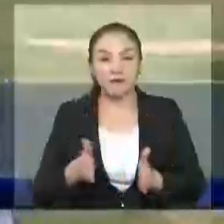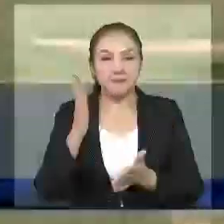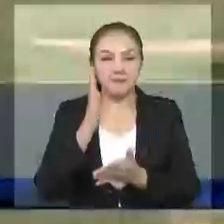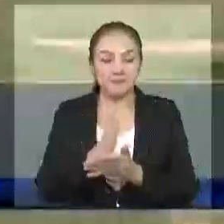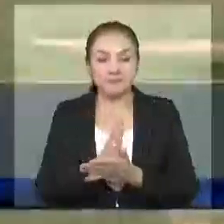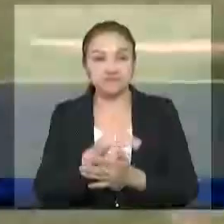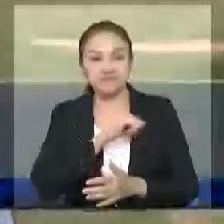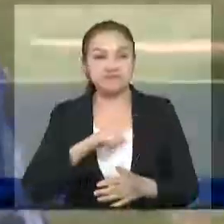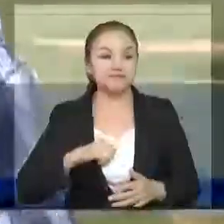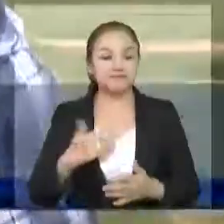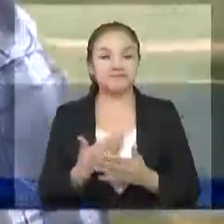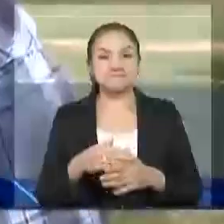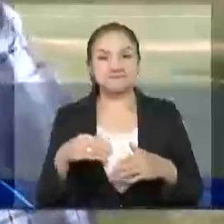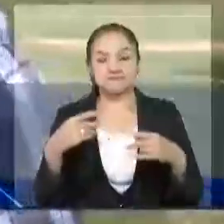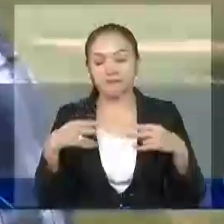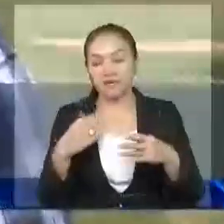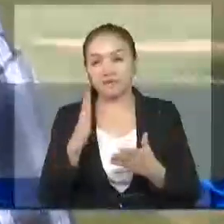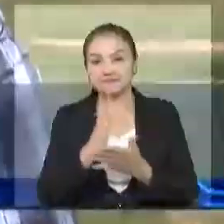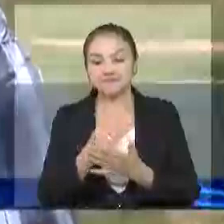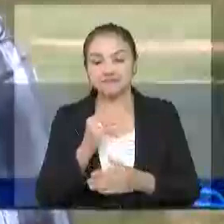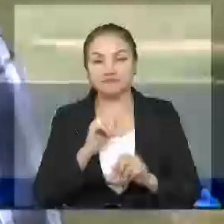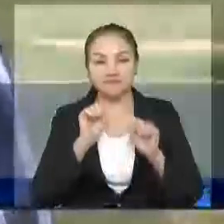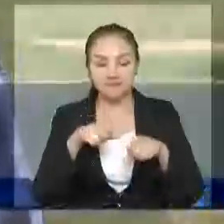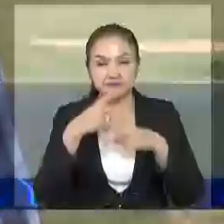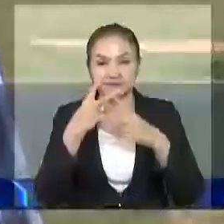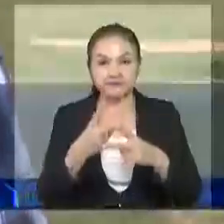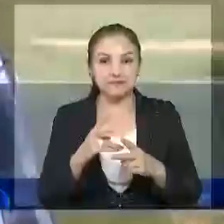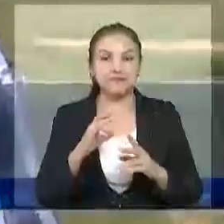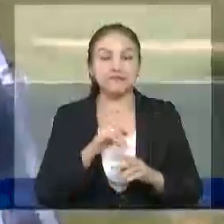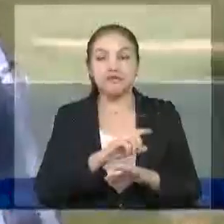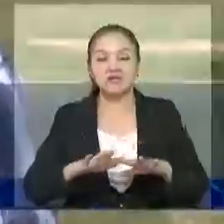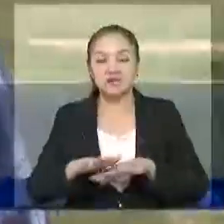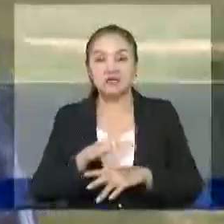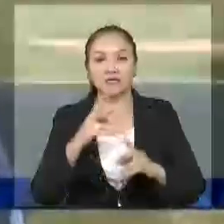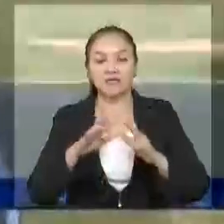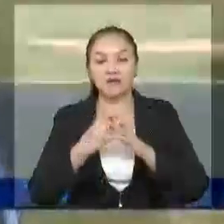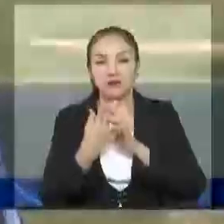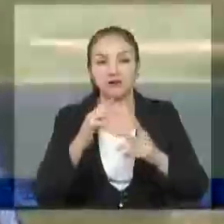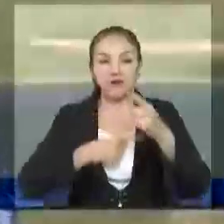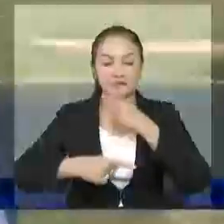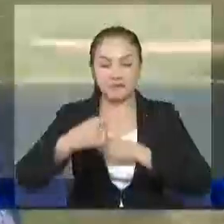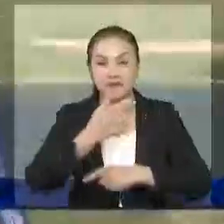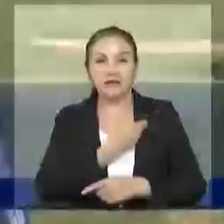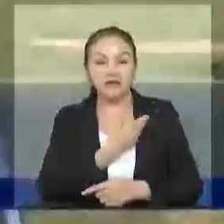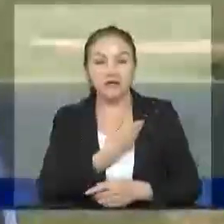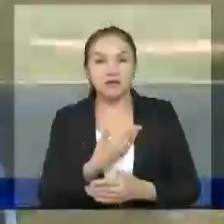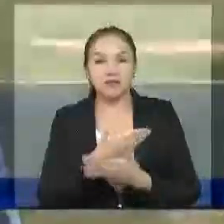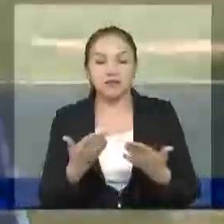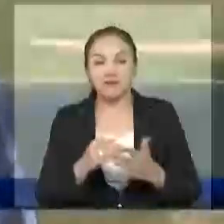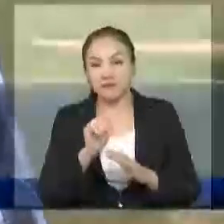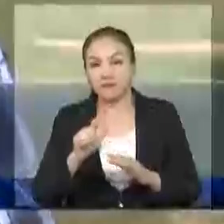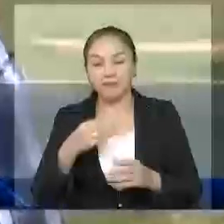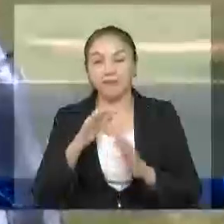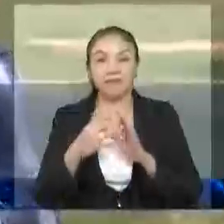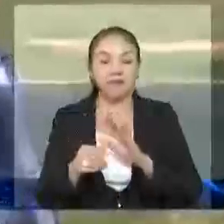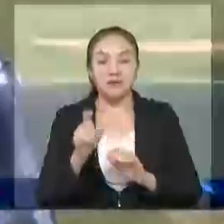төселді. Өзіміздің наубайханамыз бар. Барлық мүмкіндіктер қарастырылған соң халық та ауылға өз еріктерімен көшіп келді. Аманғос өзі халыққа